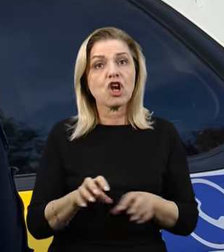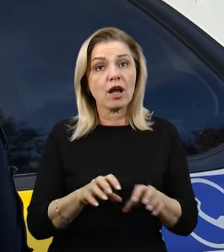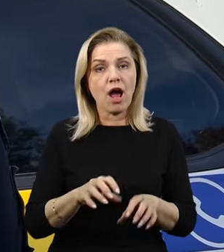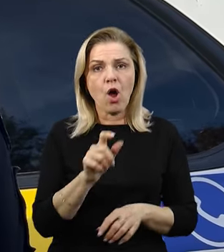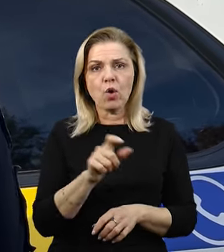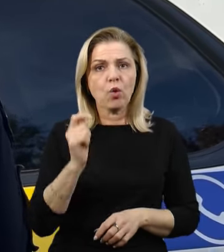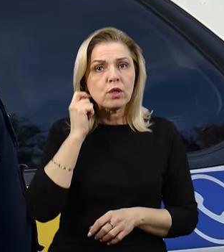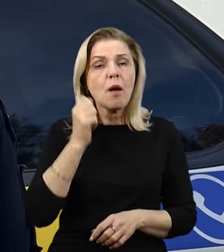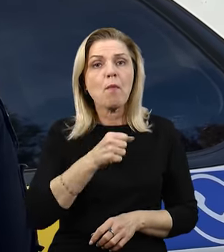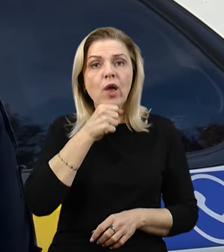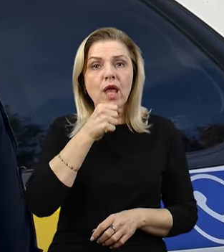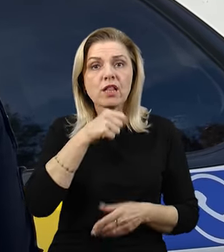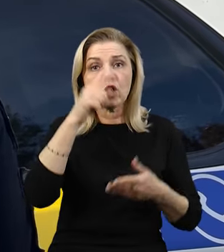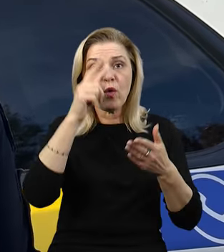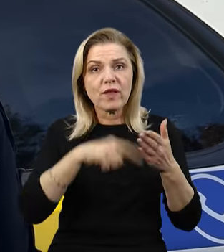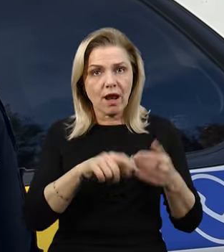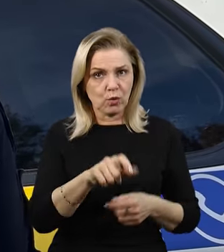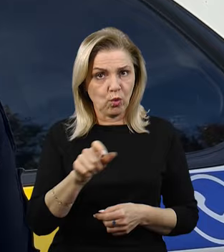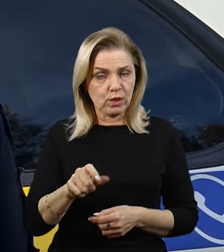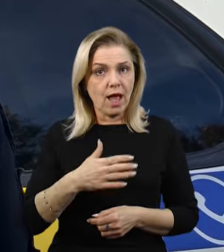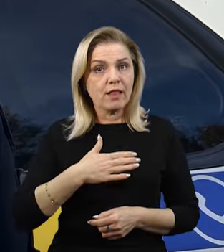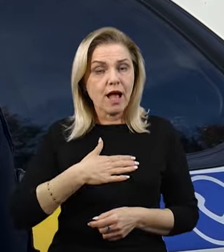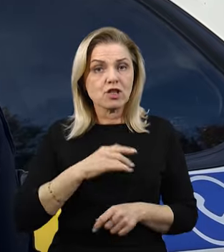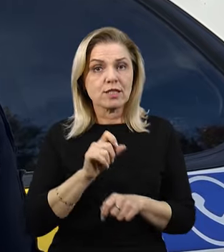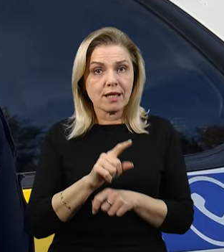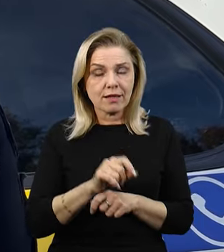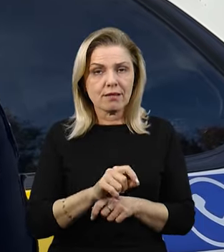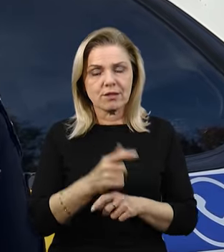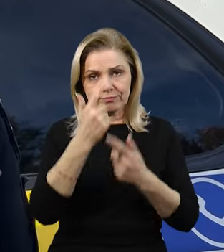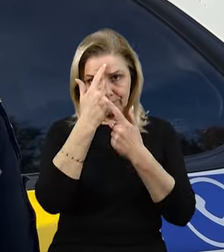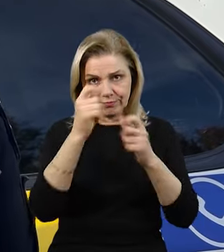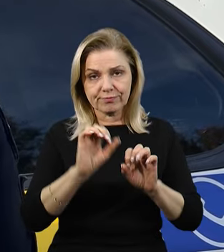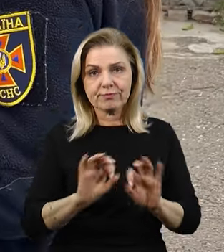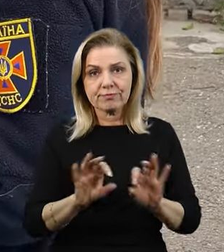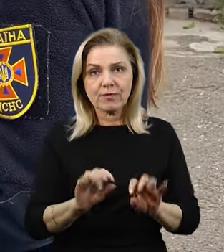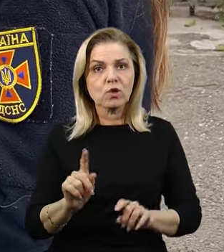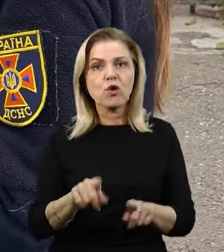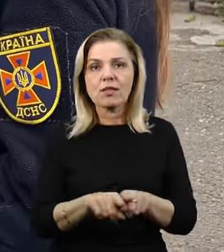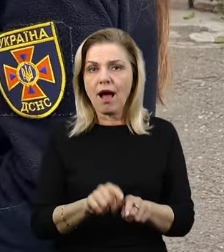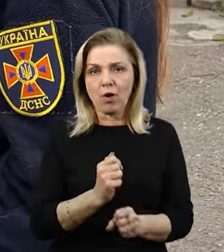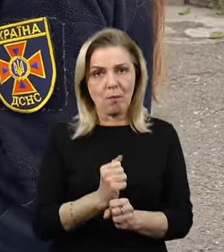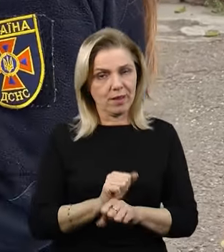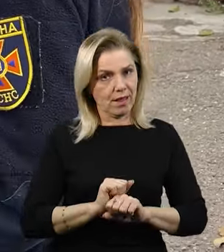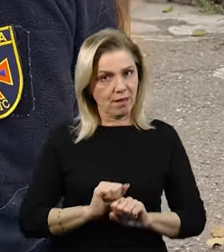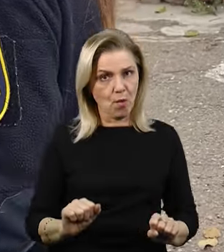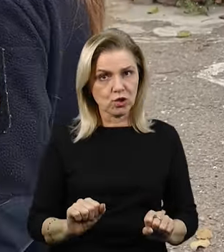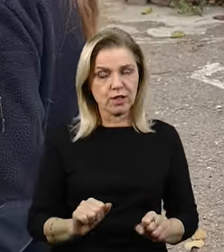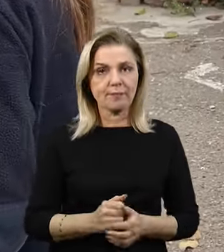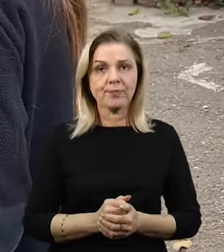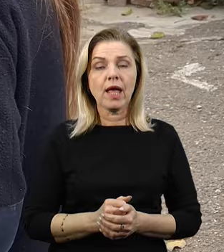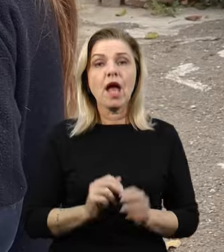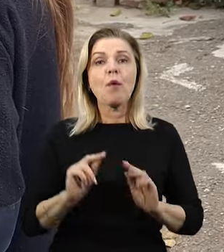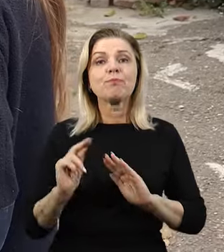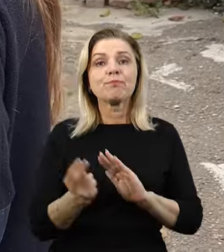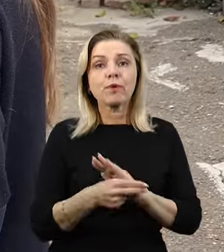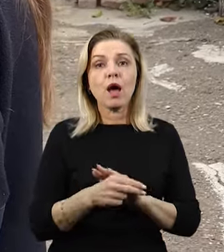віку довіряють людям. І наша задача – донести населенню, що так не можна робити. Профілактичні рейди з